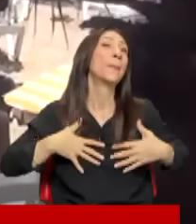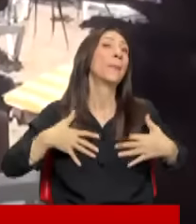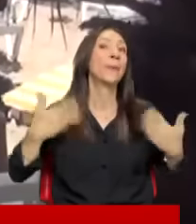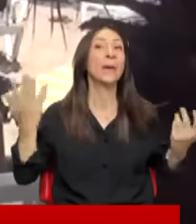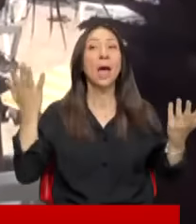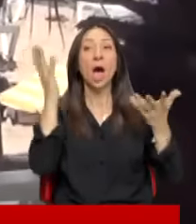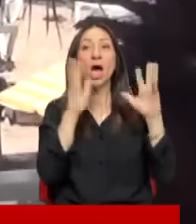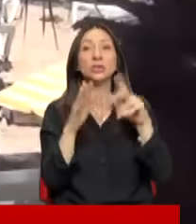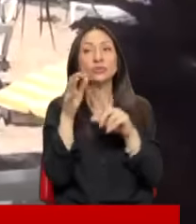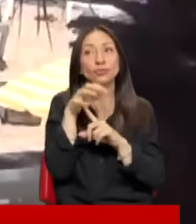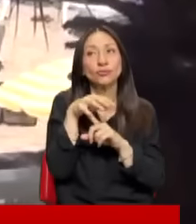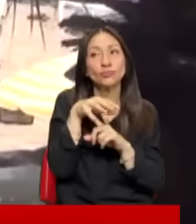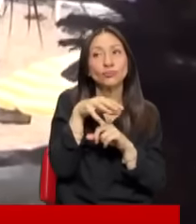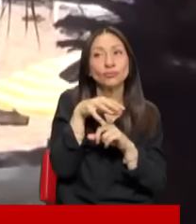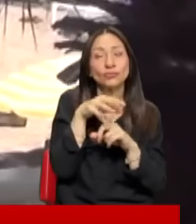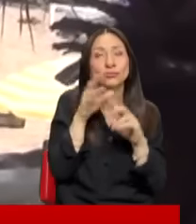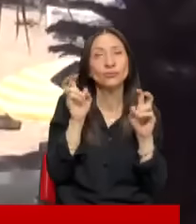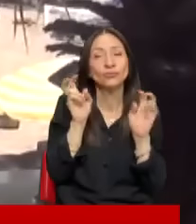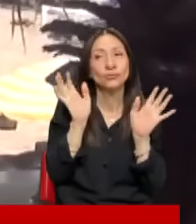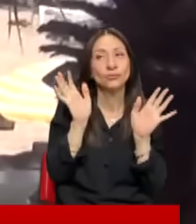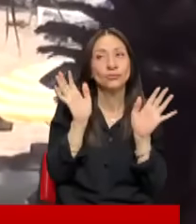kendilerini ağaç gölgesine attı.